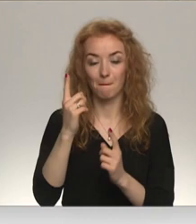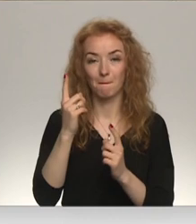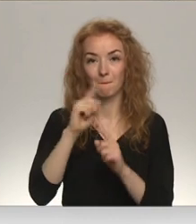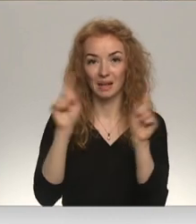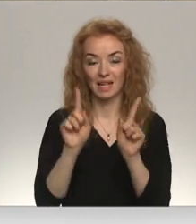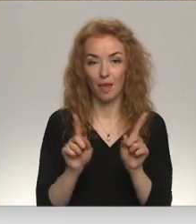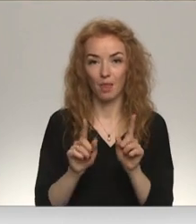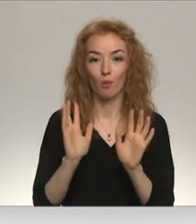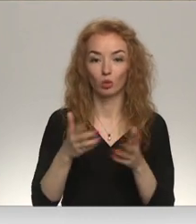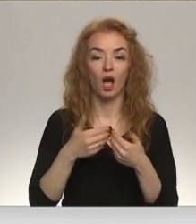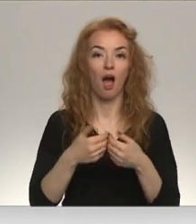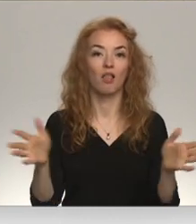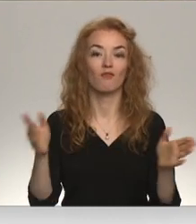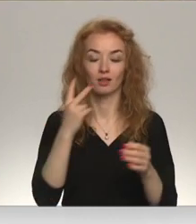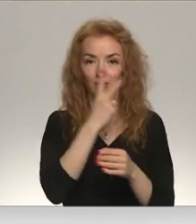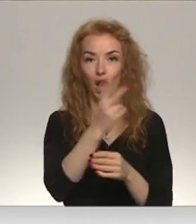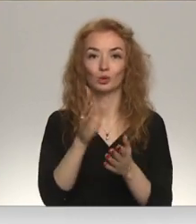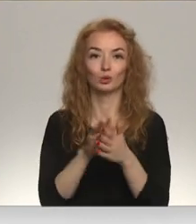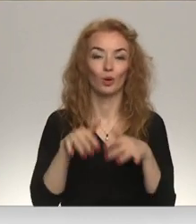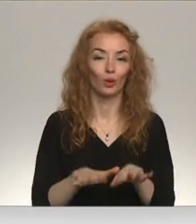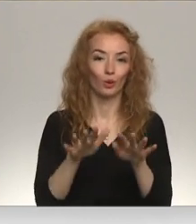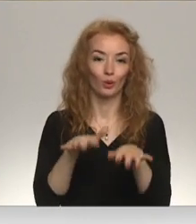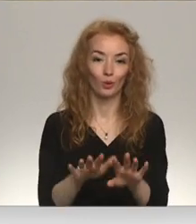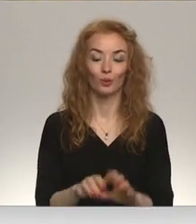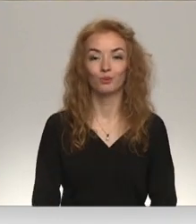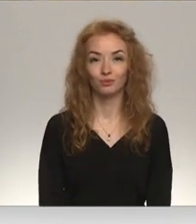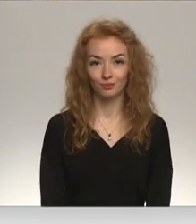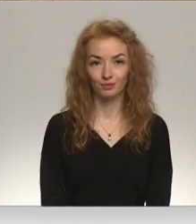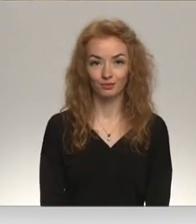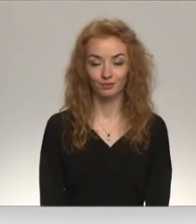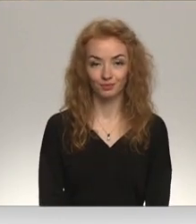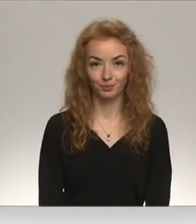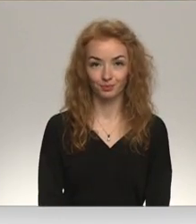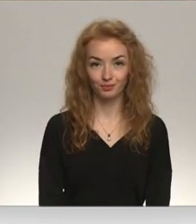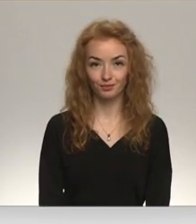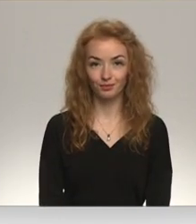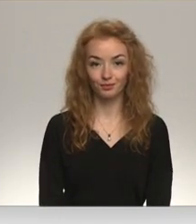jau būs ar atvērtu skatu uz jūru. Sanita Liepiņa, Ģirds Grenevicis, TV9 pakalni.